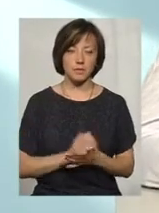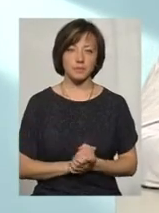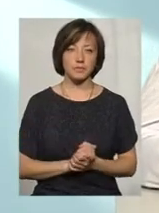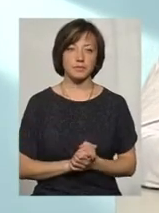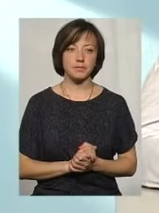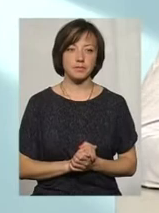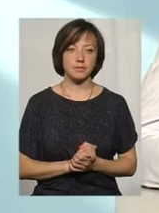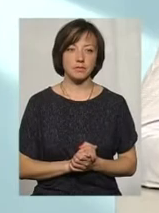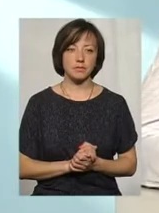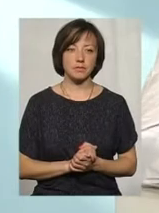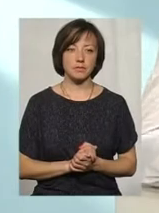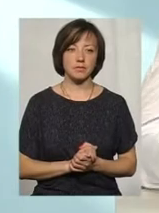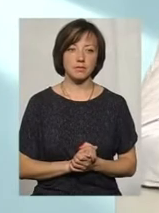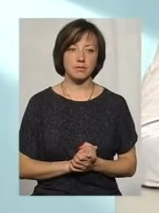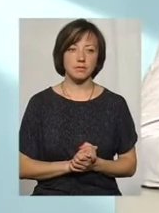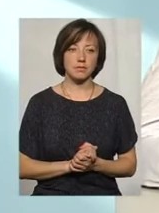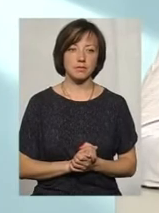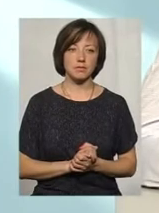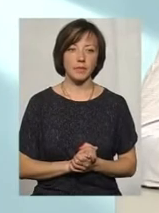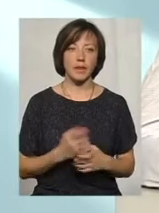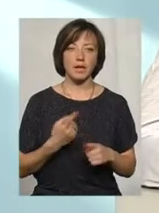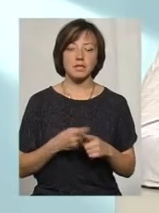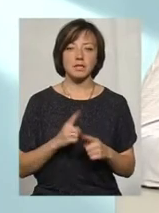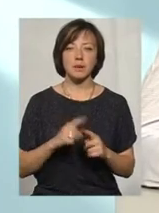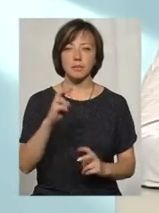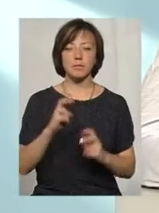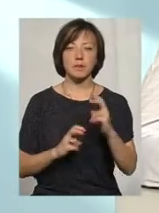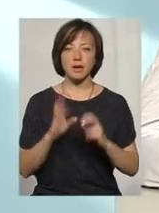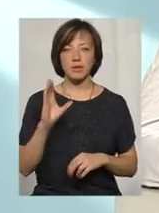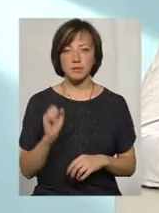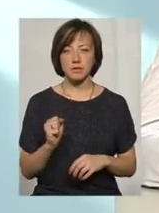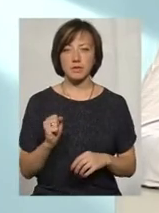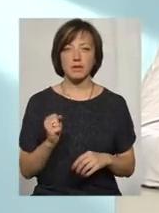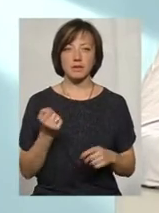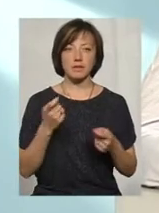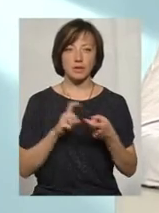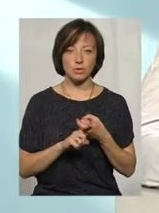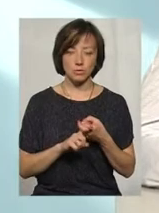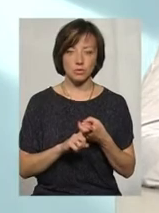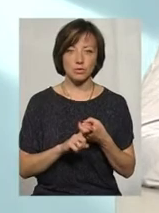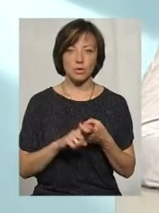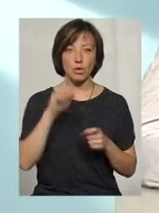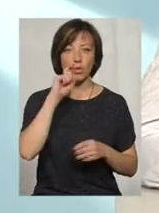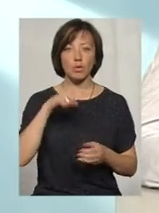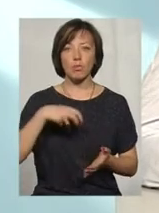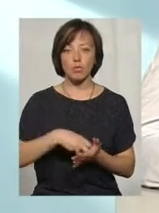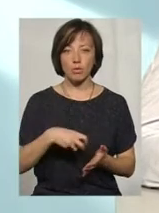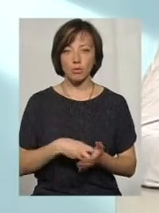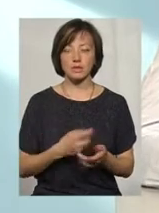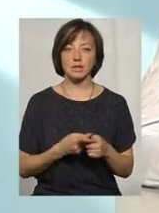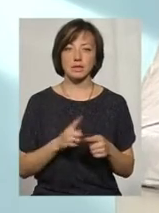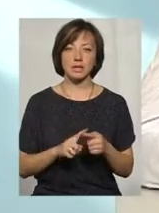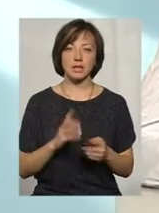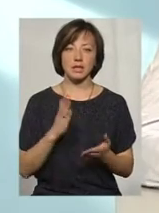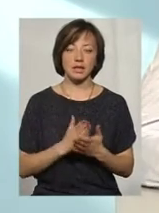Тобто це і підприємства зв'язку, такі як Укрпошта. Це є